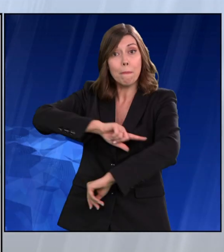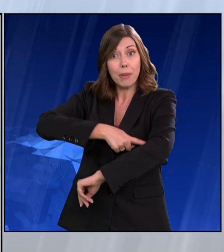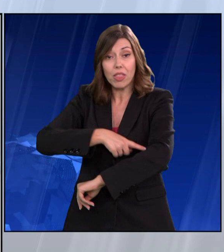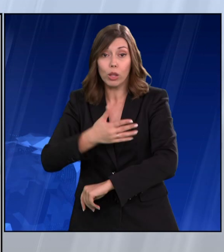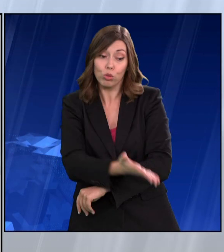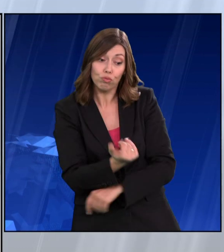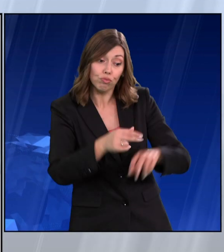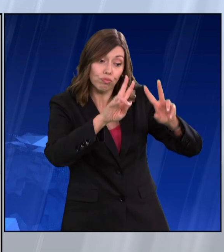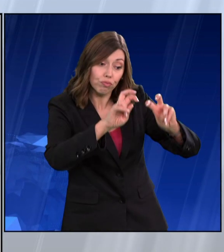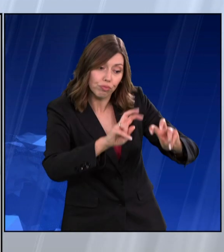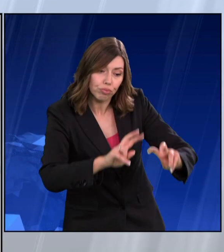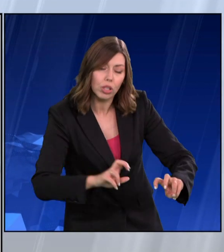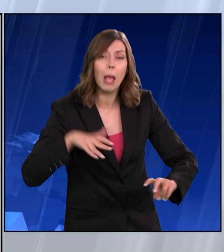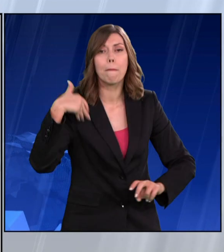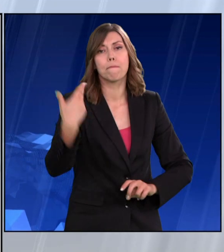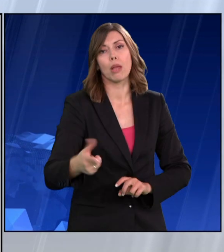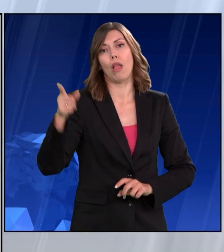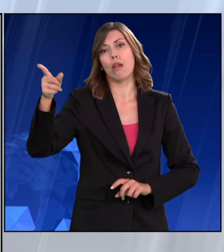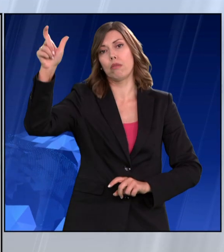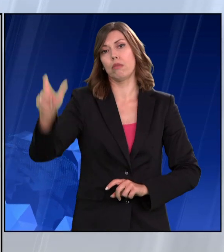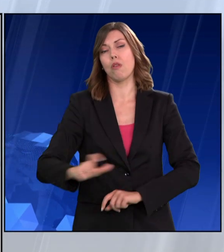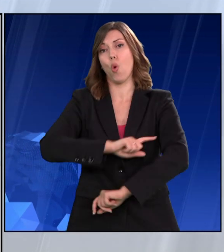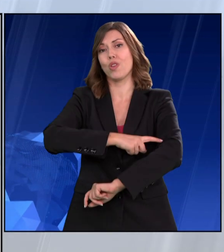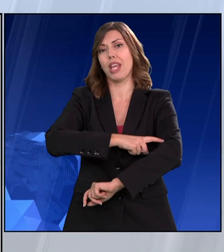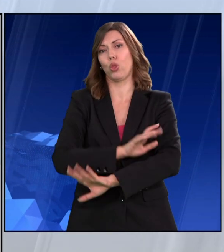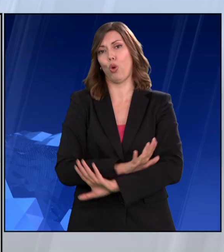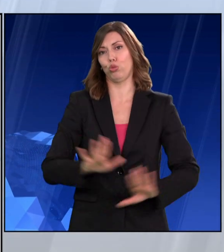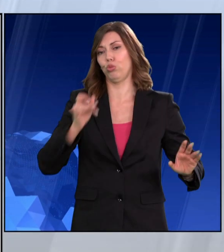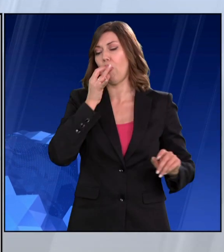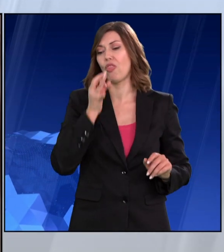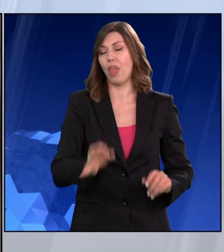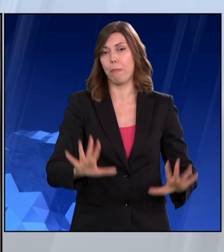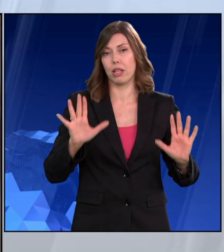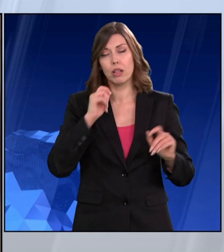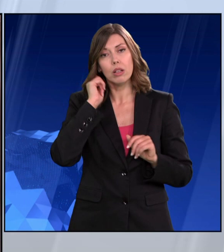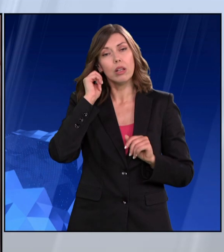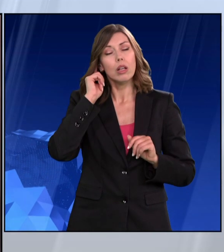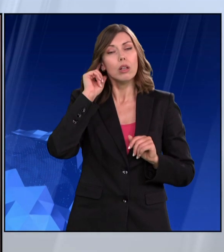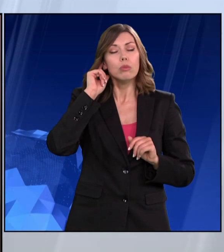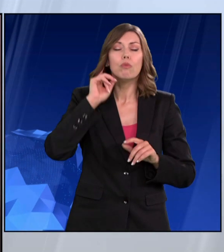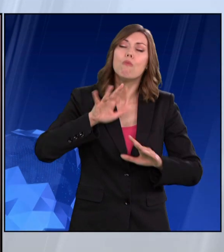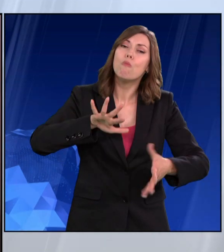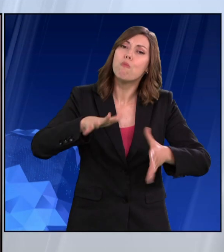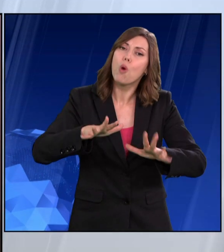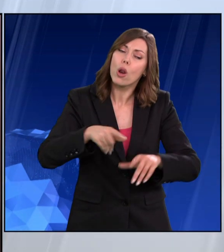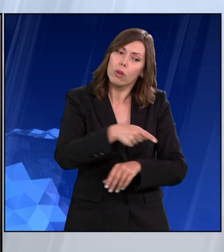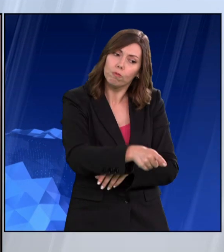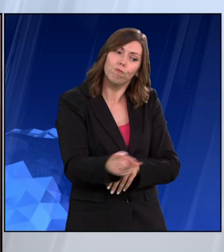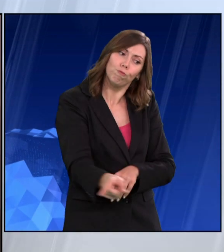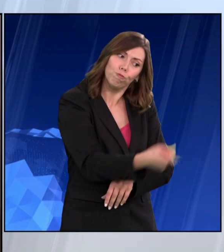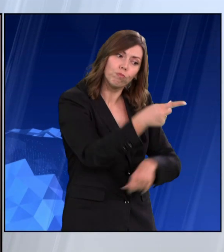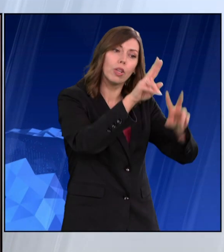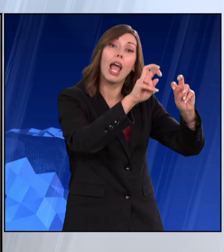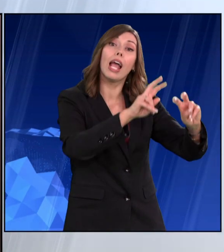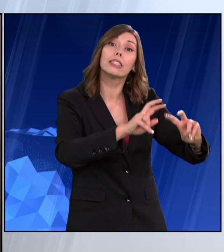να ξέρει τι έχει και αν χρειαστεί μπορεί να ζητήσει και κάποιες εργαστηριακές εξετάσεις προκειμένου να